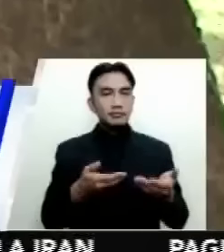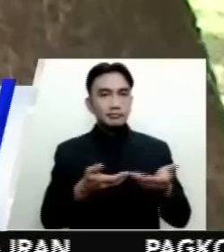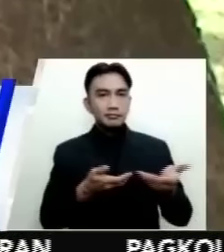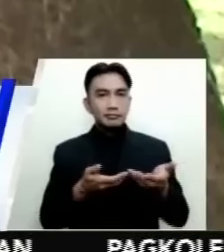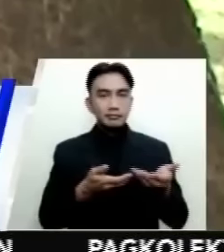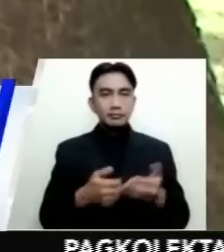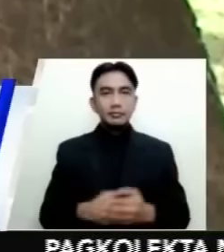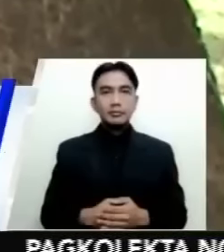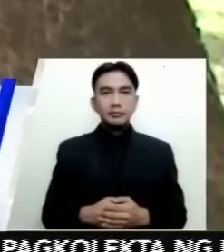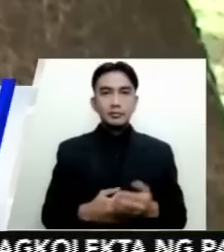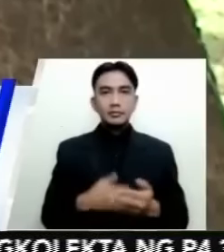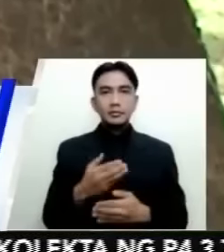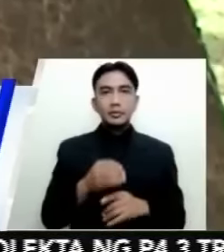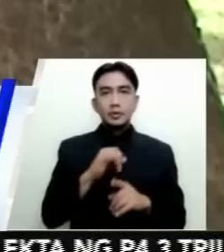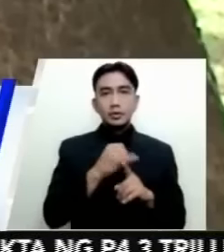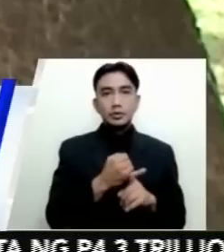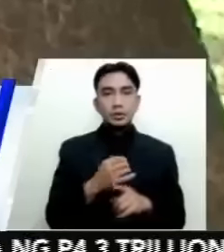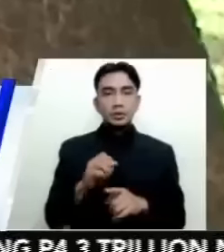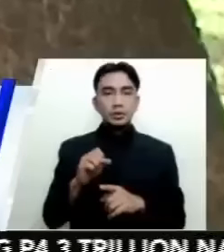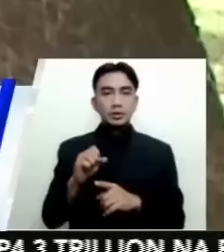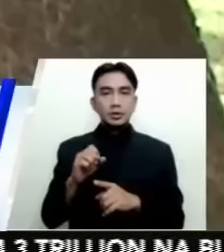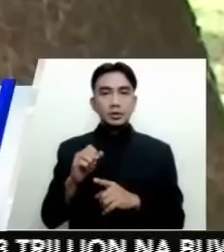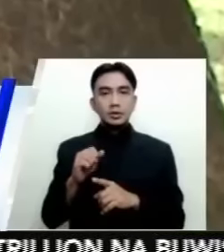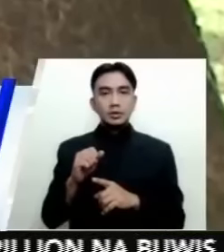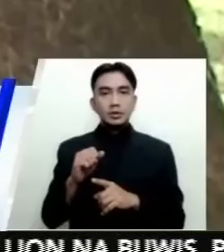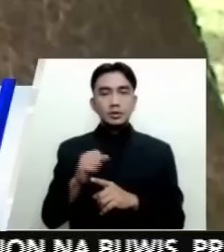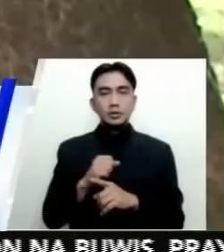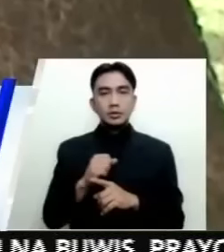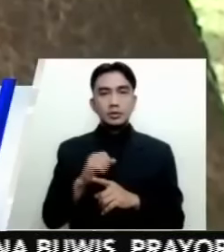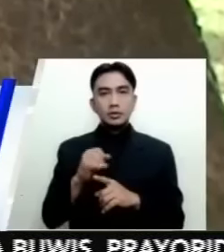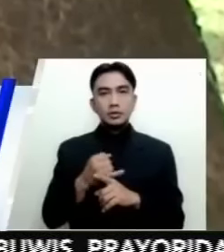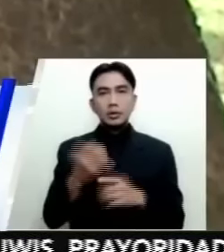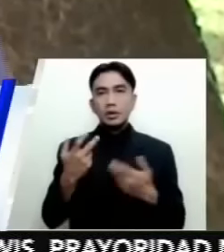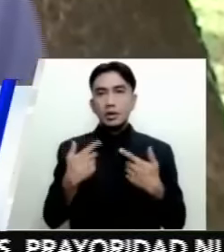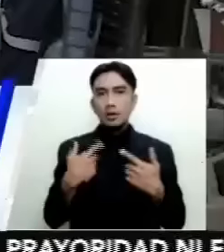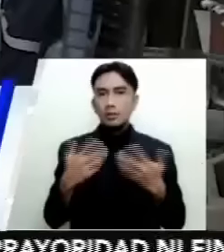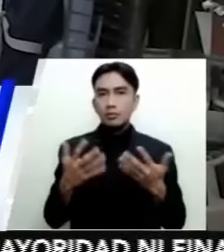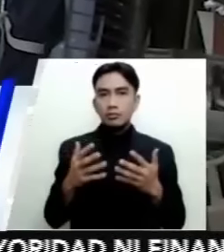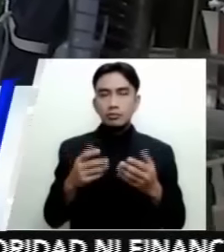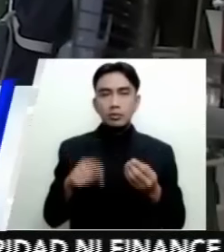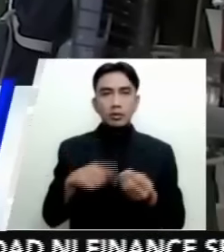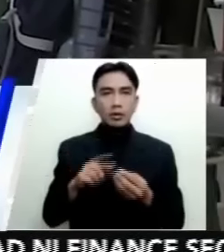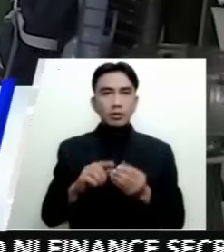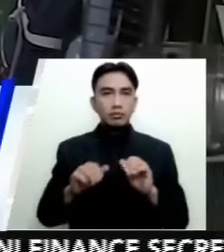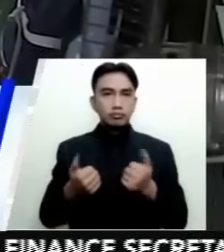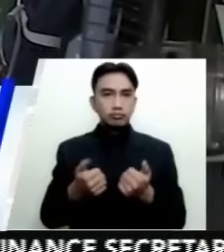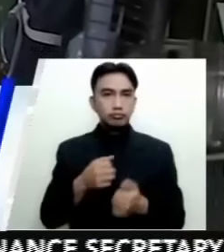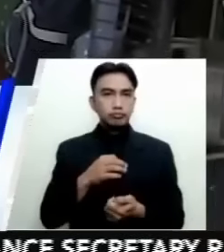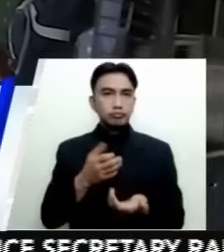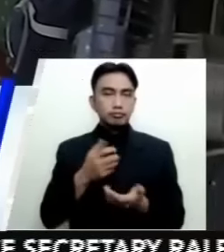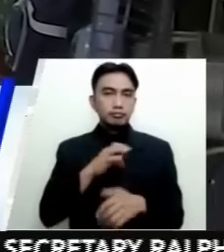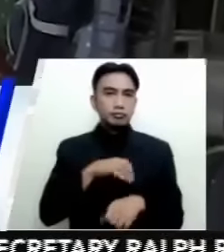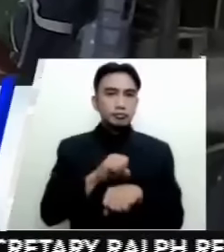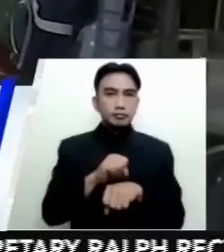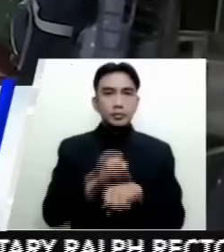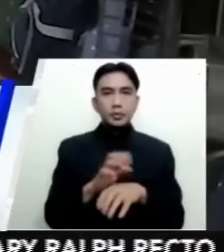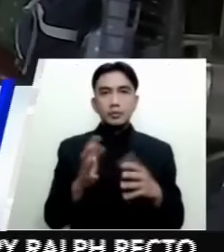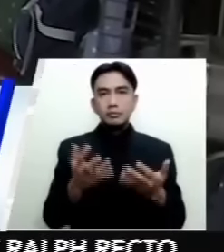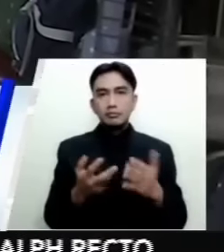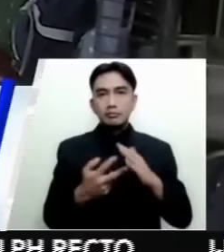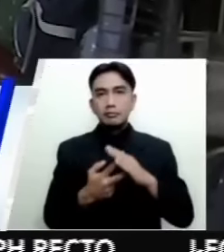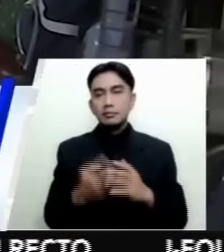February. Paano magiging kolorum ako? Masakit, tatanggalan ka ng karapatan mo maghanap buhay, di ba? Problema ito ayon sa grupong Piston, lalo't may mga